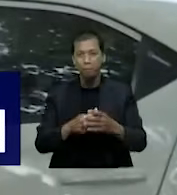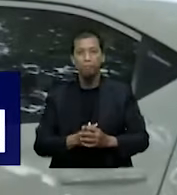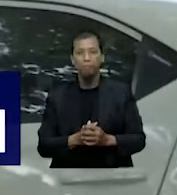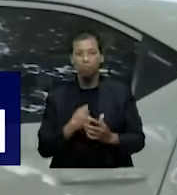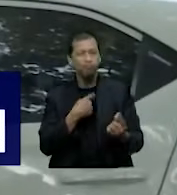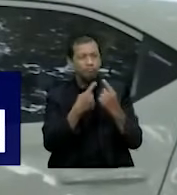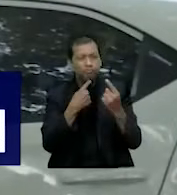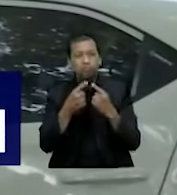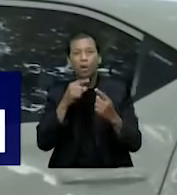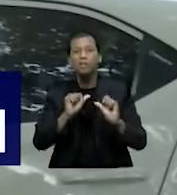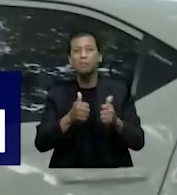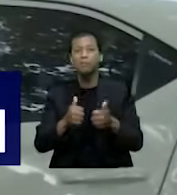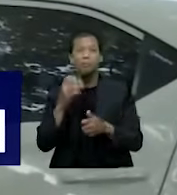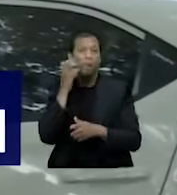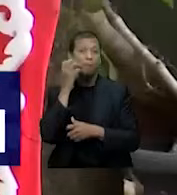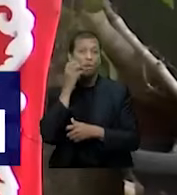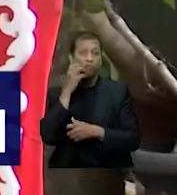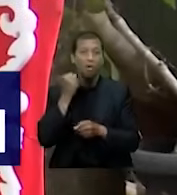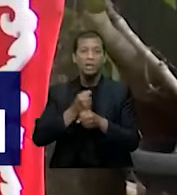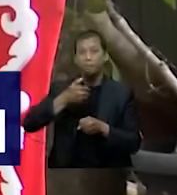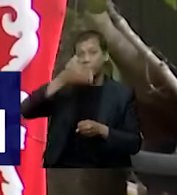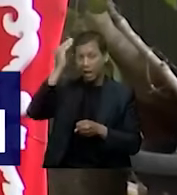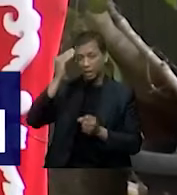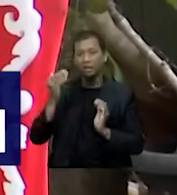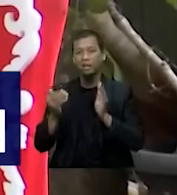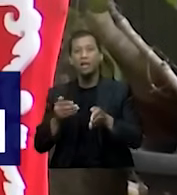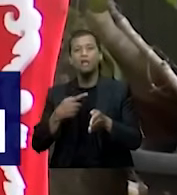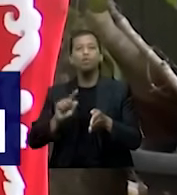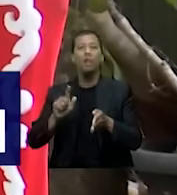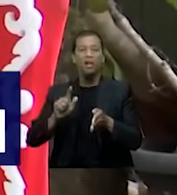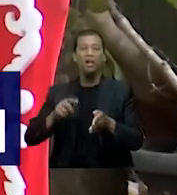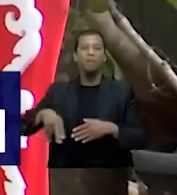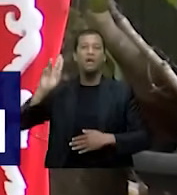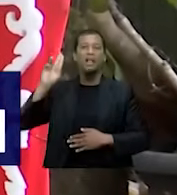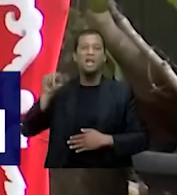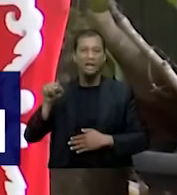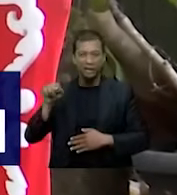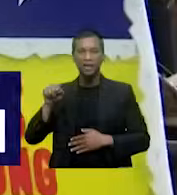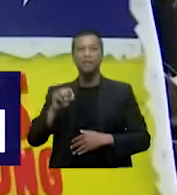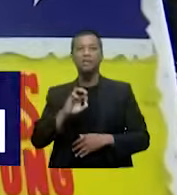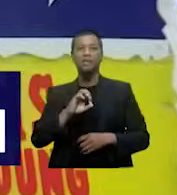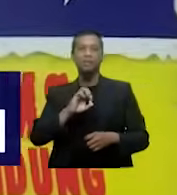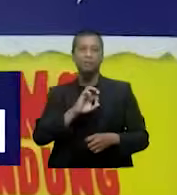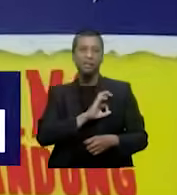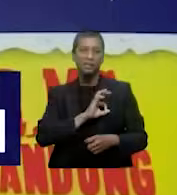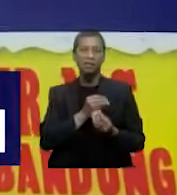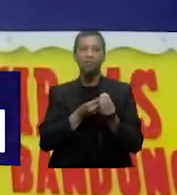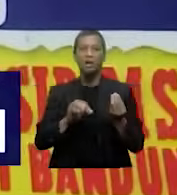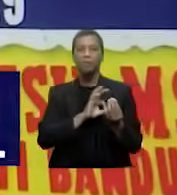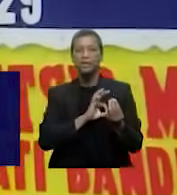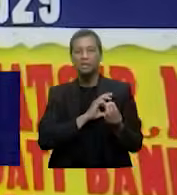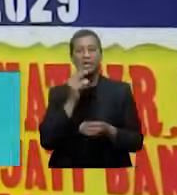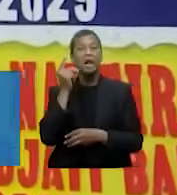untuk membahas persiapan Prabowo Gibran menghadiri penetapan resmi oleh KPU sebagai Presiden dan Wakil Presiden terpilih Rabu